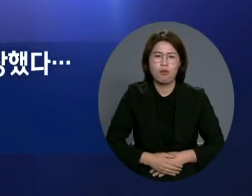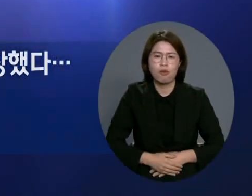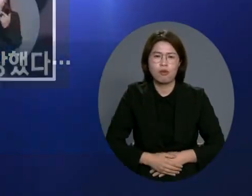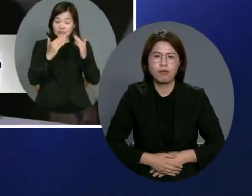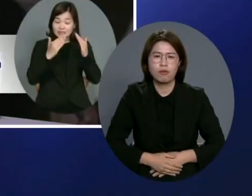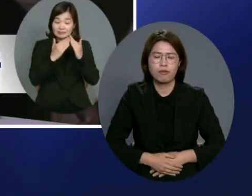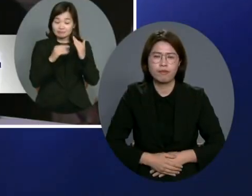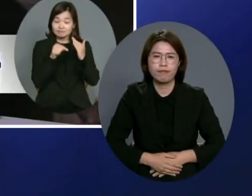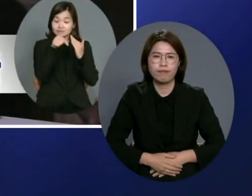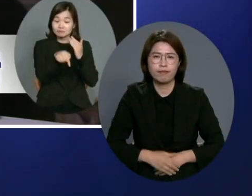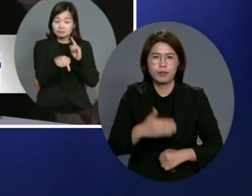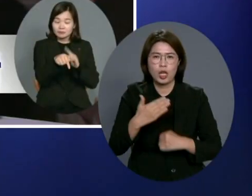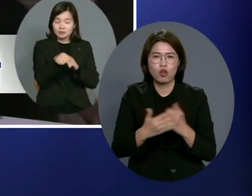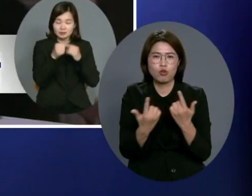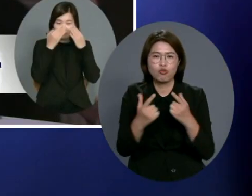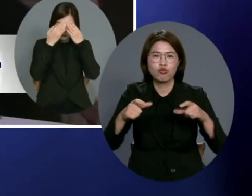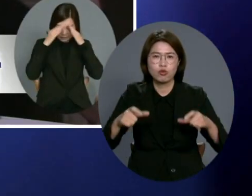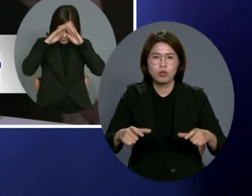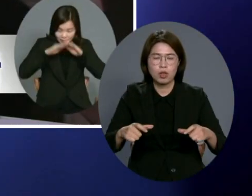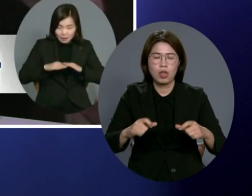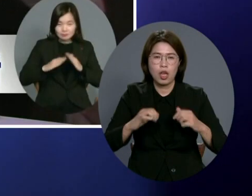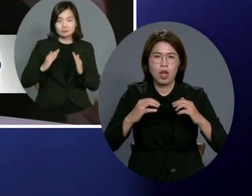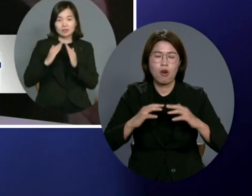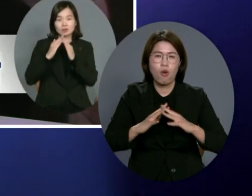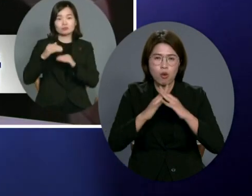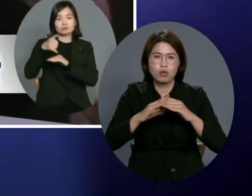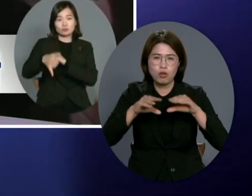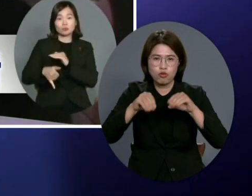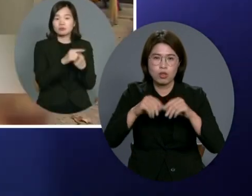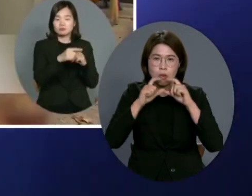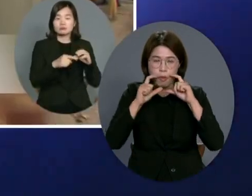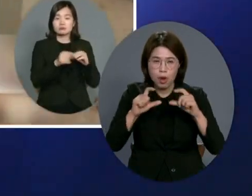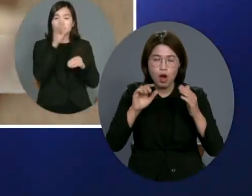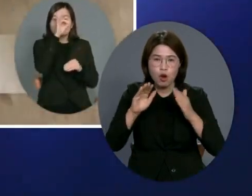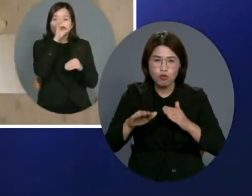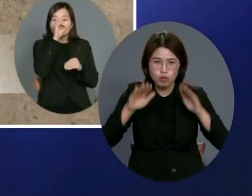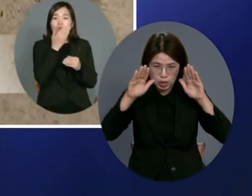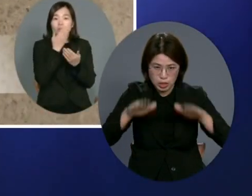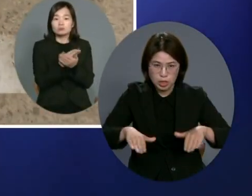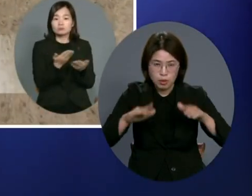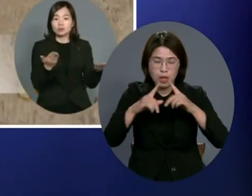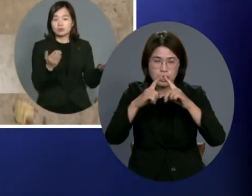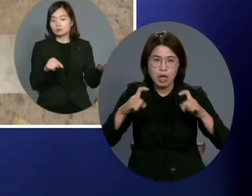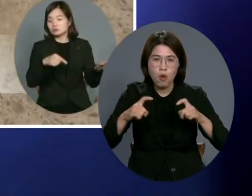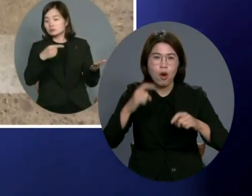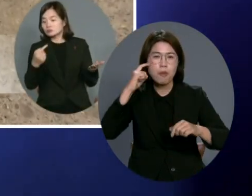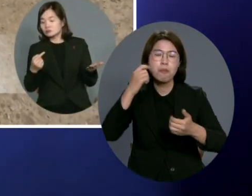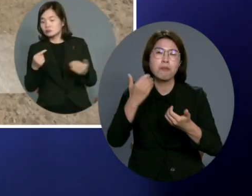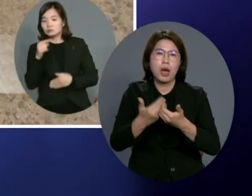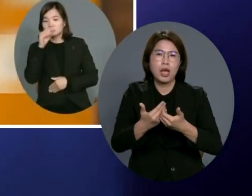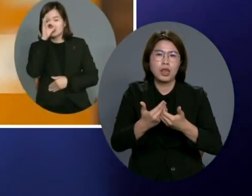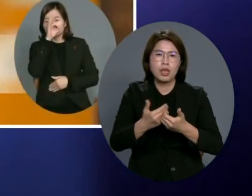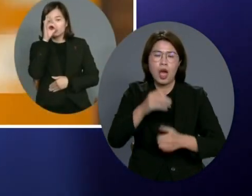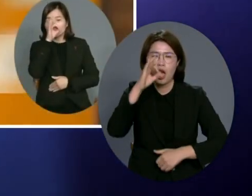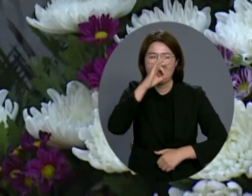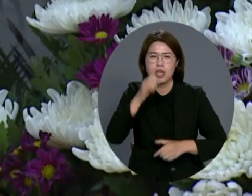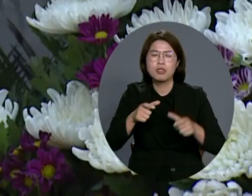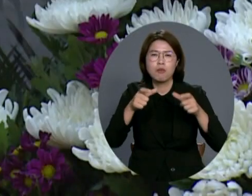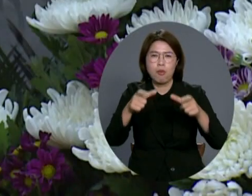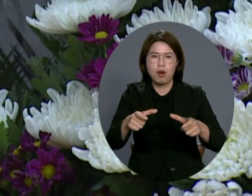전락되다게 대구 북구청의 공사중지 명령에서 비롯된 이슬람사 반대주민 돼지머리 시위와 수육